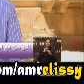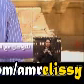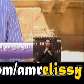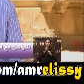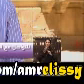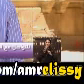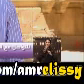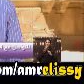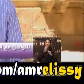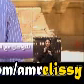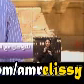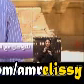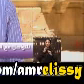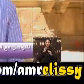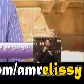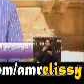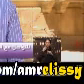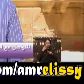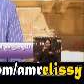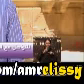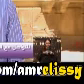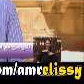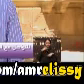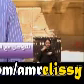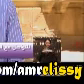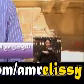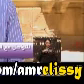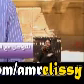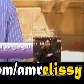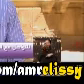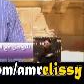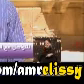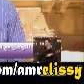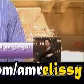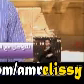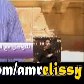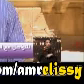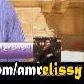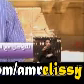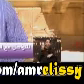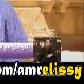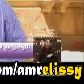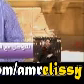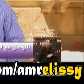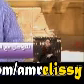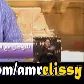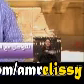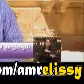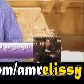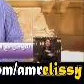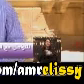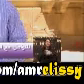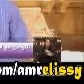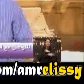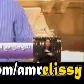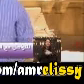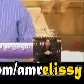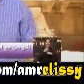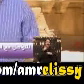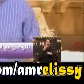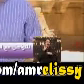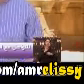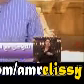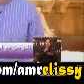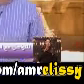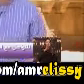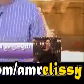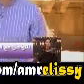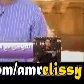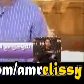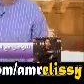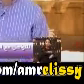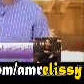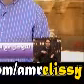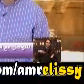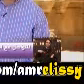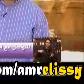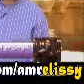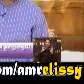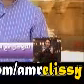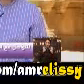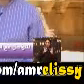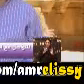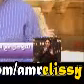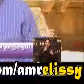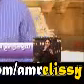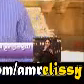ولا في الغذاء. استمرار الأزمات في المحافظات والفقراء بينتظروا تنفيذ وعود الحكومة، والناس